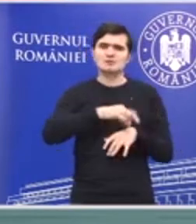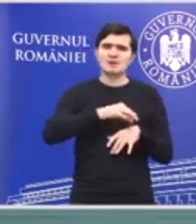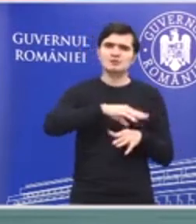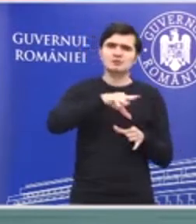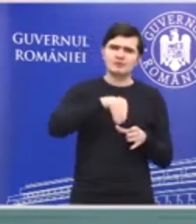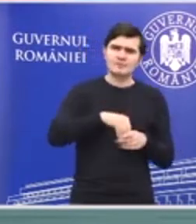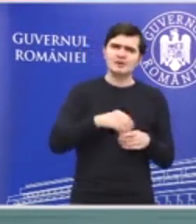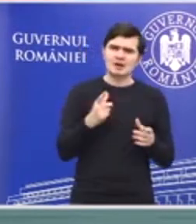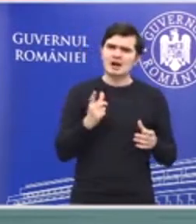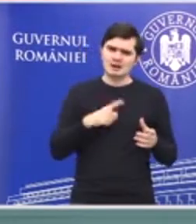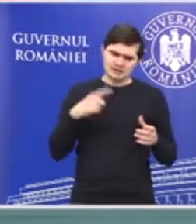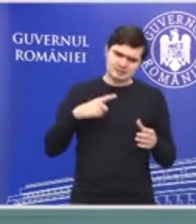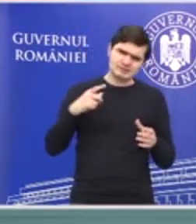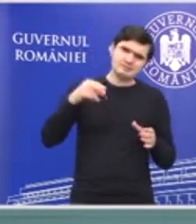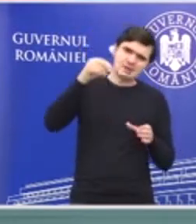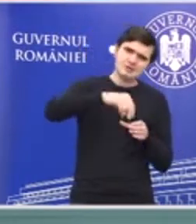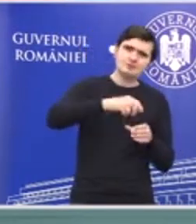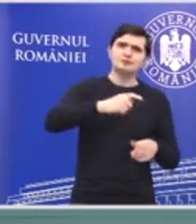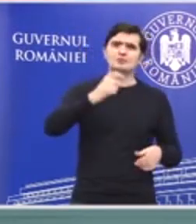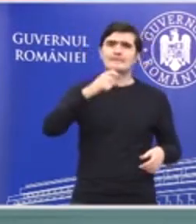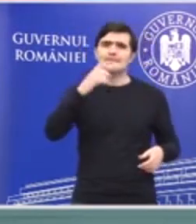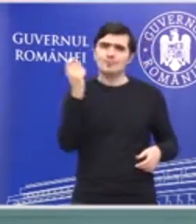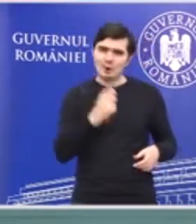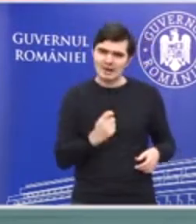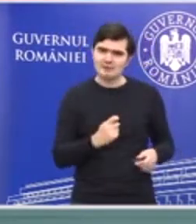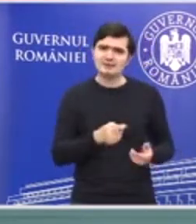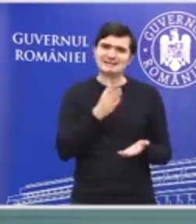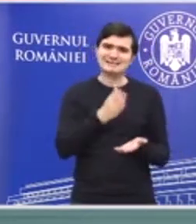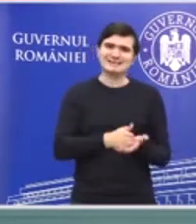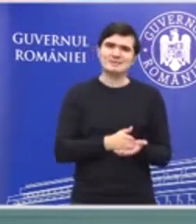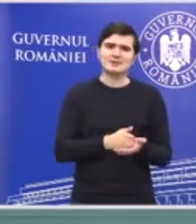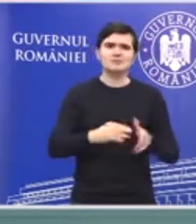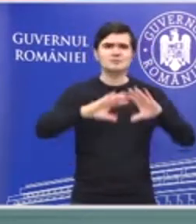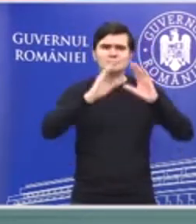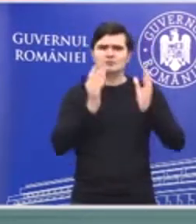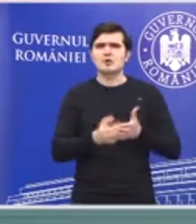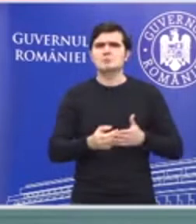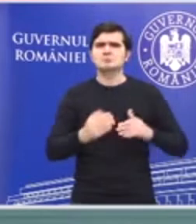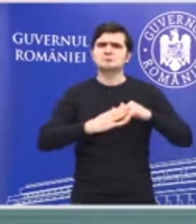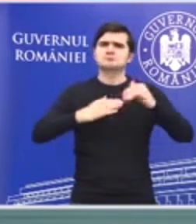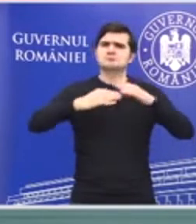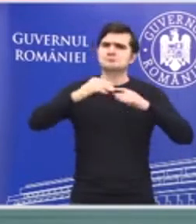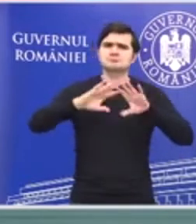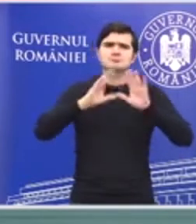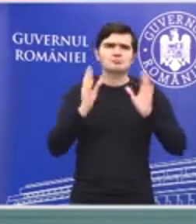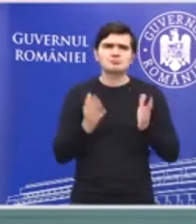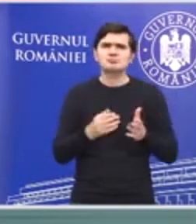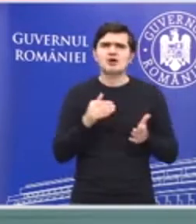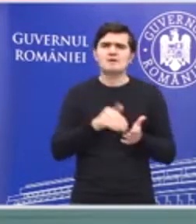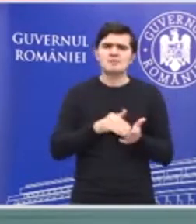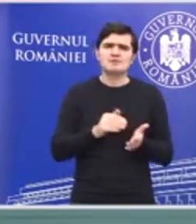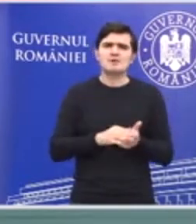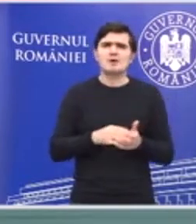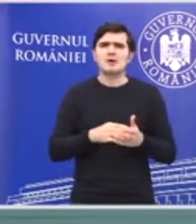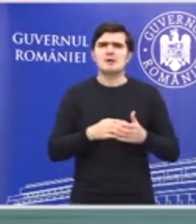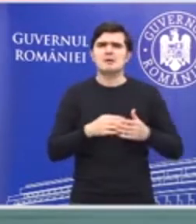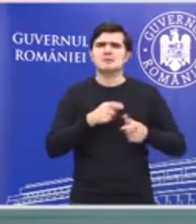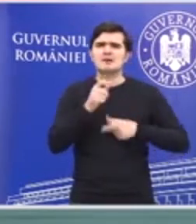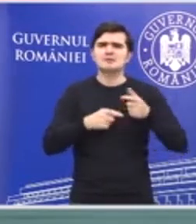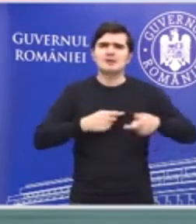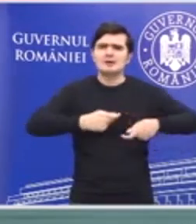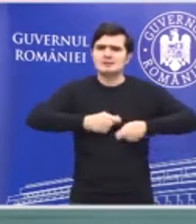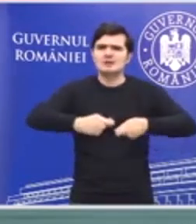sunt incluși în acest proiect, vom stabili toată infrastructura legată de distribuția dozelor de vaccin, de